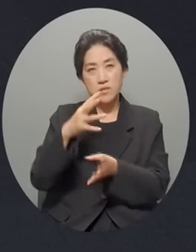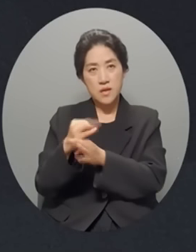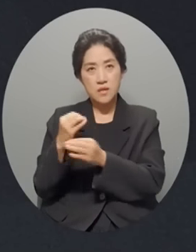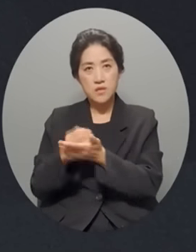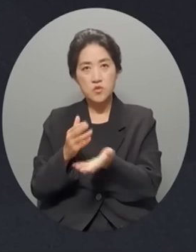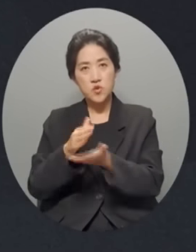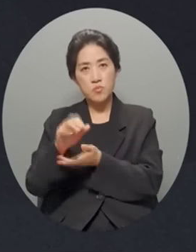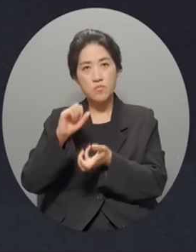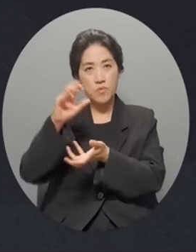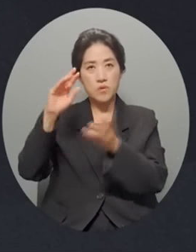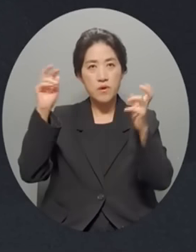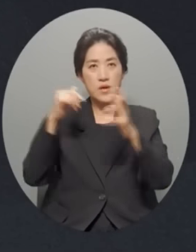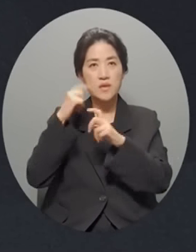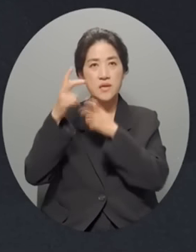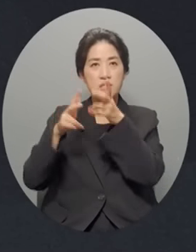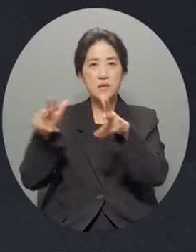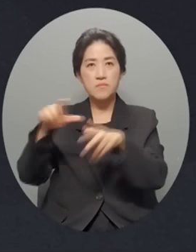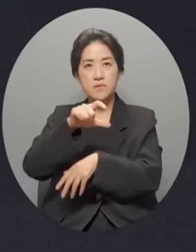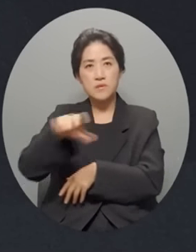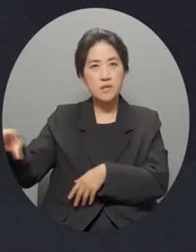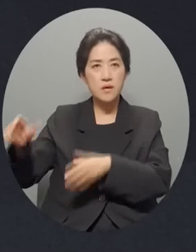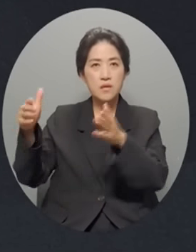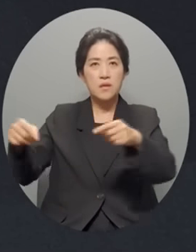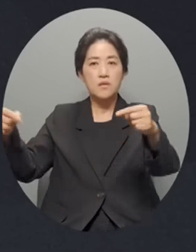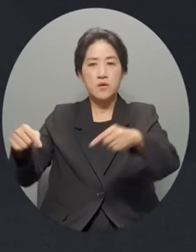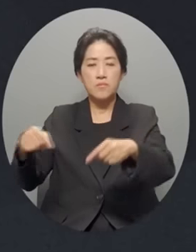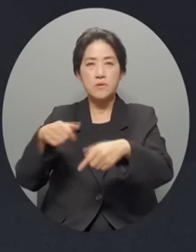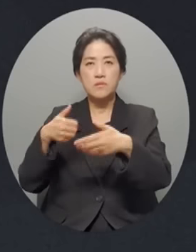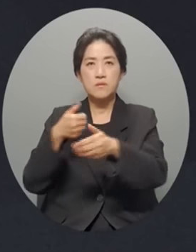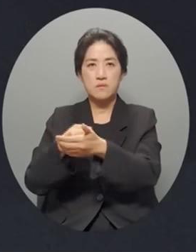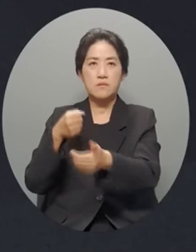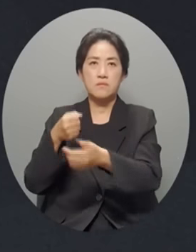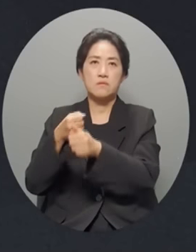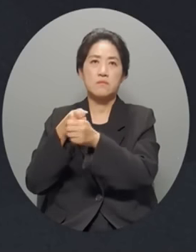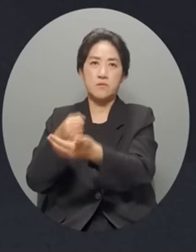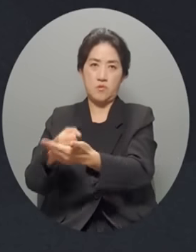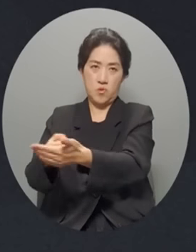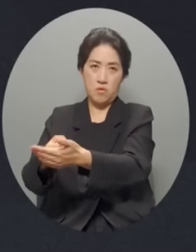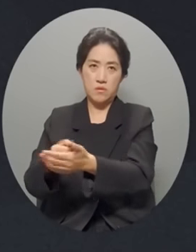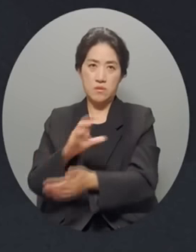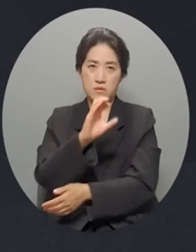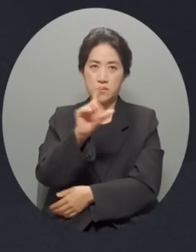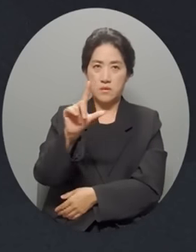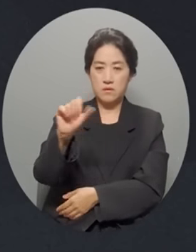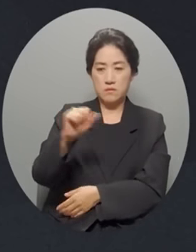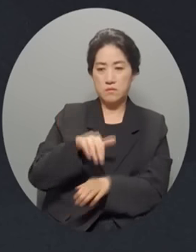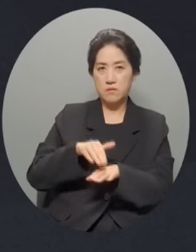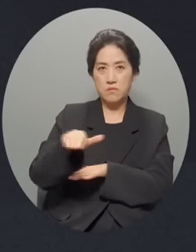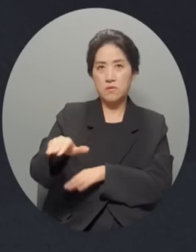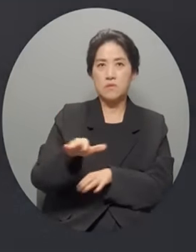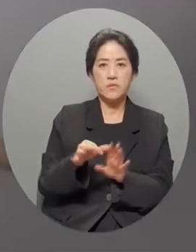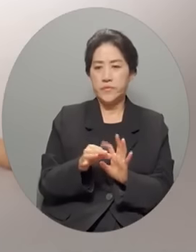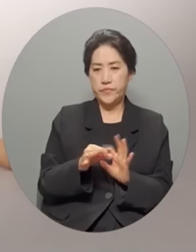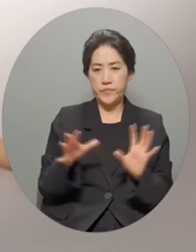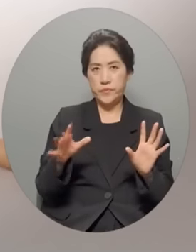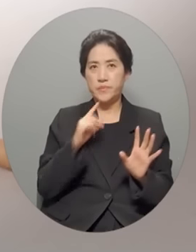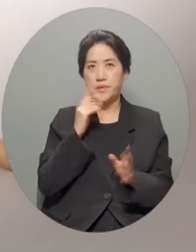전문 배송업체와 개인 사업자인 택배기사의 협의에 따라 결정되며 CLS는